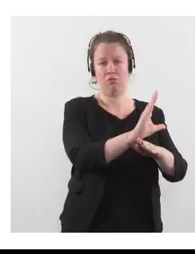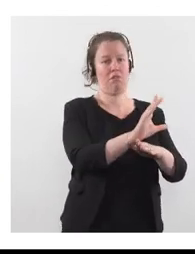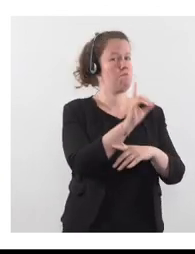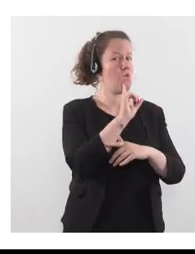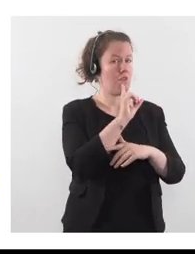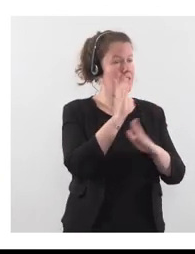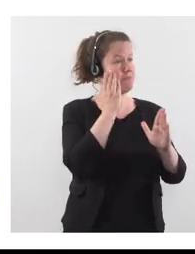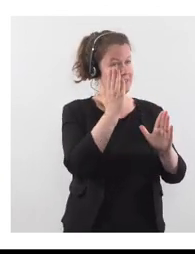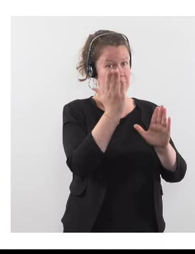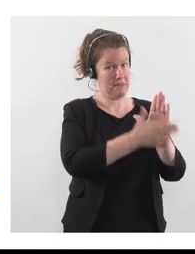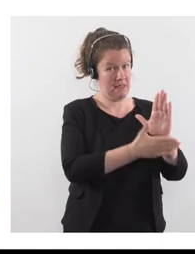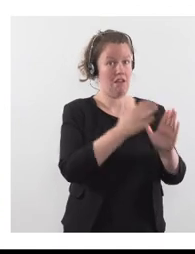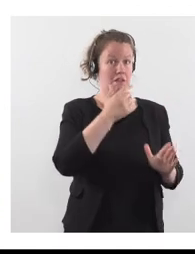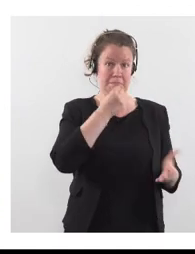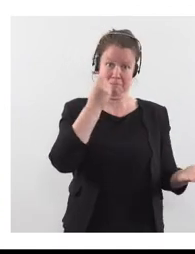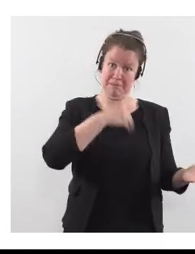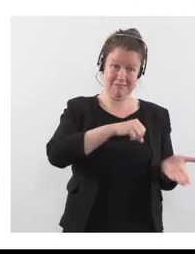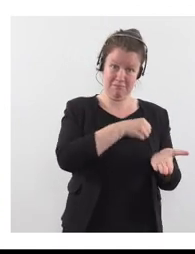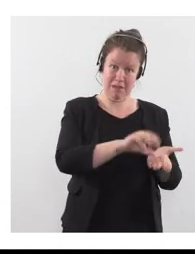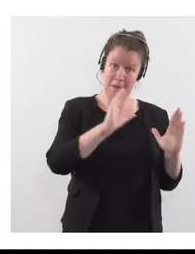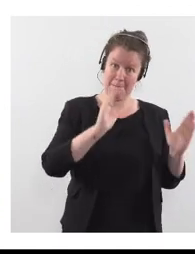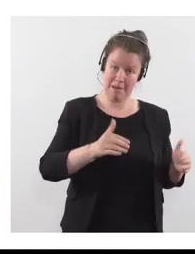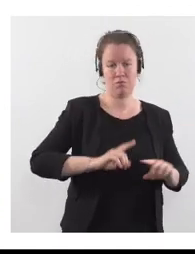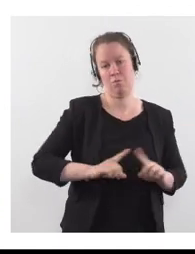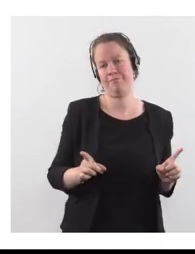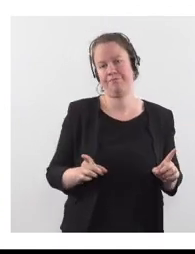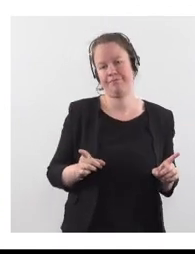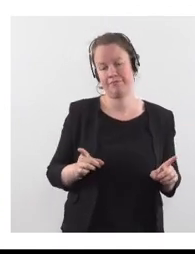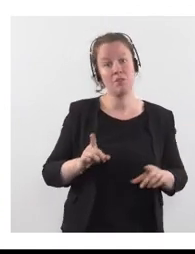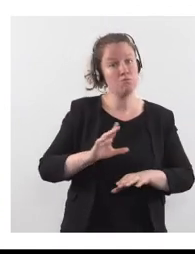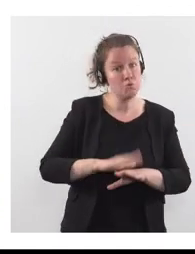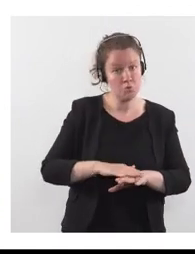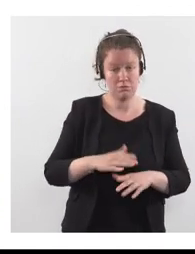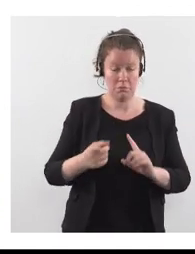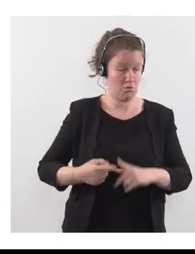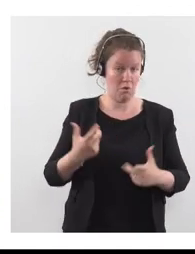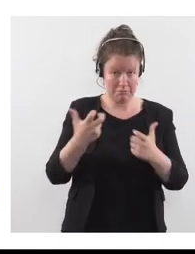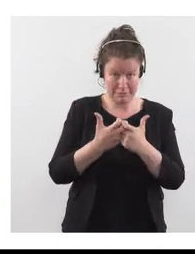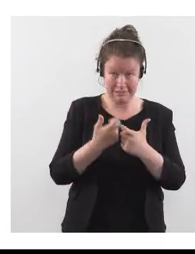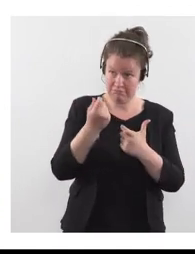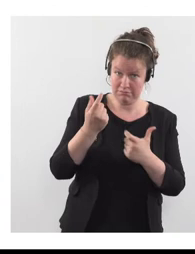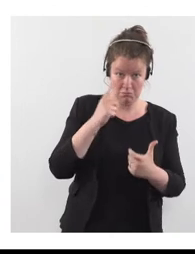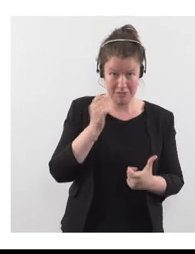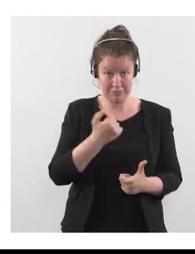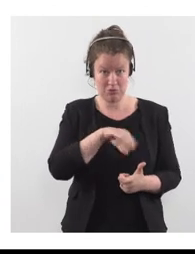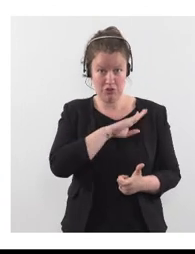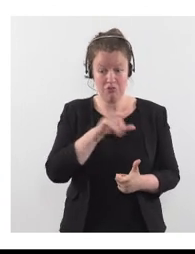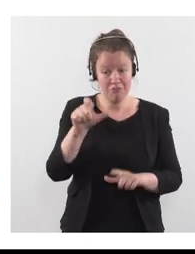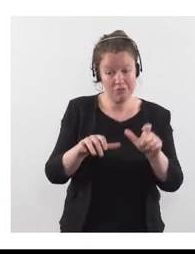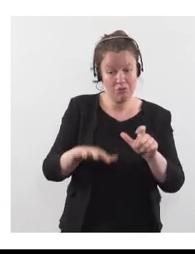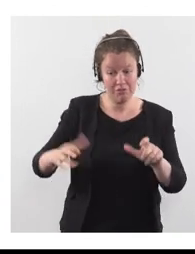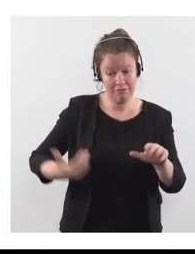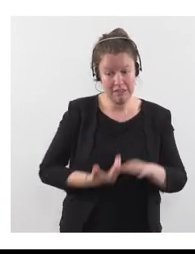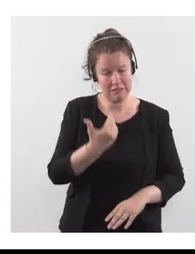Mais les victimes sont les plus importantes. Hein. Il ne faut pas que les victimes aient à payer en cas de litige. Par rapport